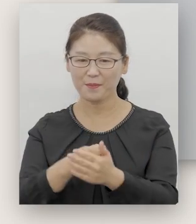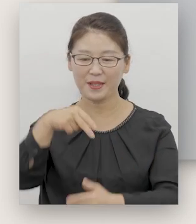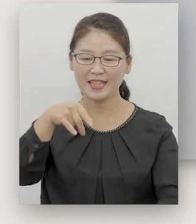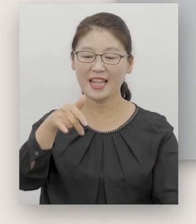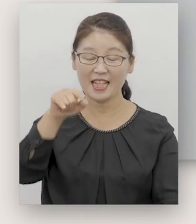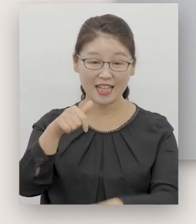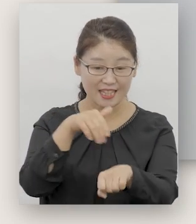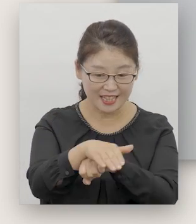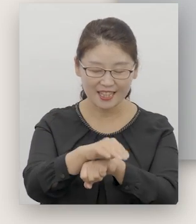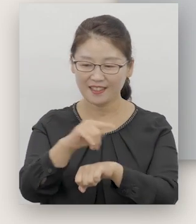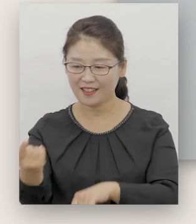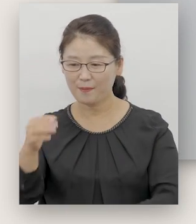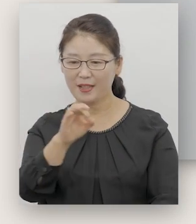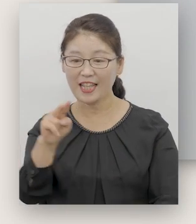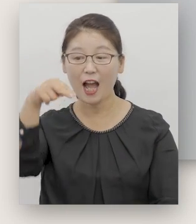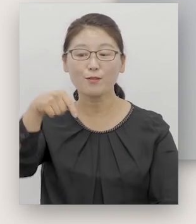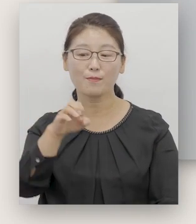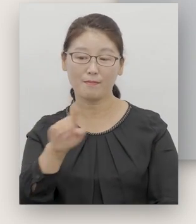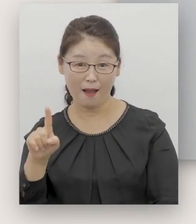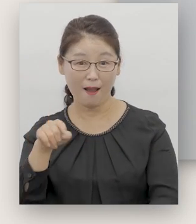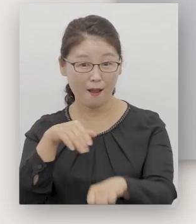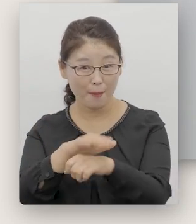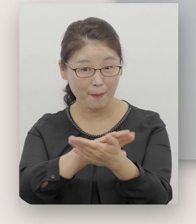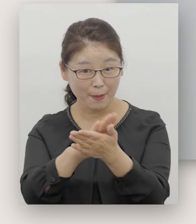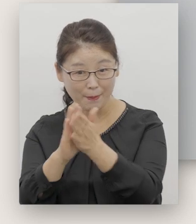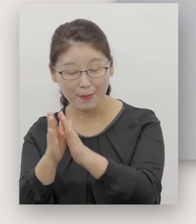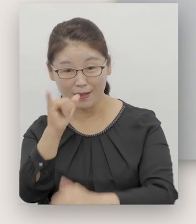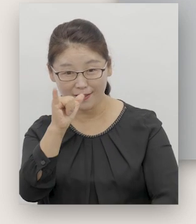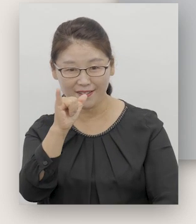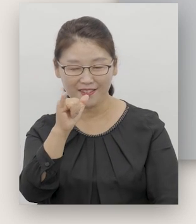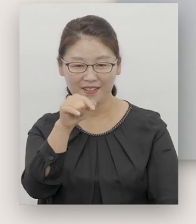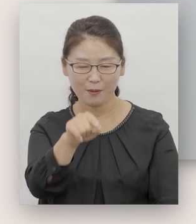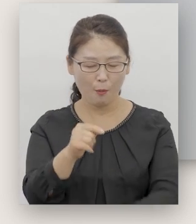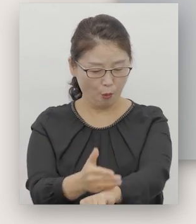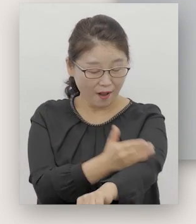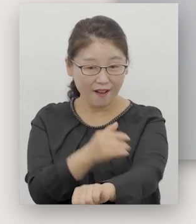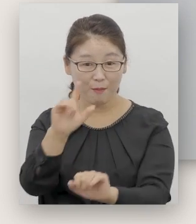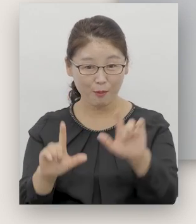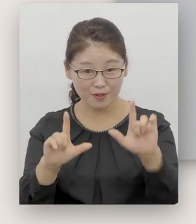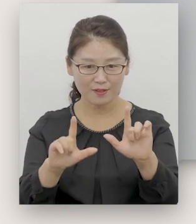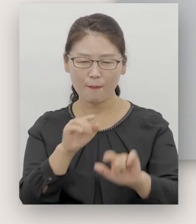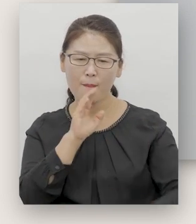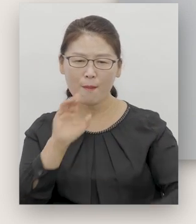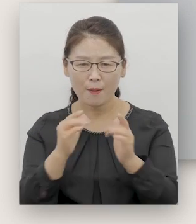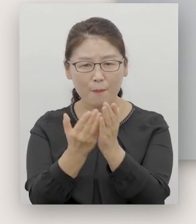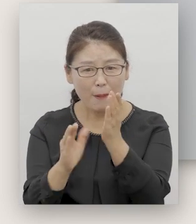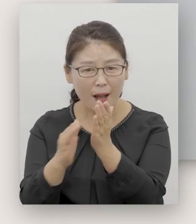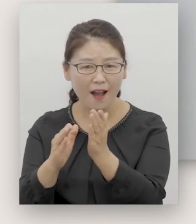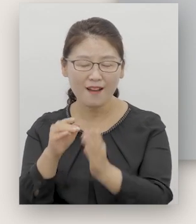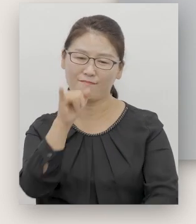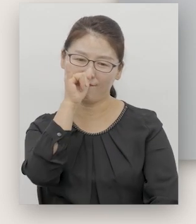형태의 왜곡, 이런 것도 일어나면서 이제 하나의 의미 부여가 또 일어나기 시작합니다. 이 얘기를 조금 더 드리면,